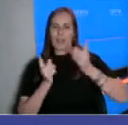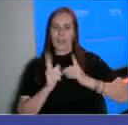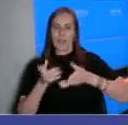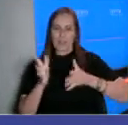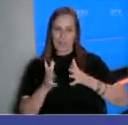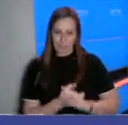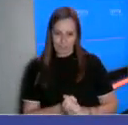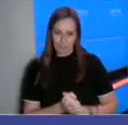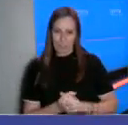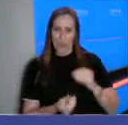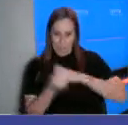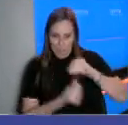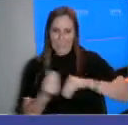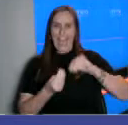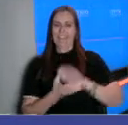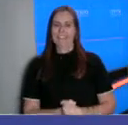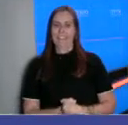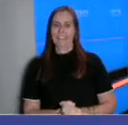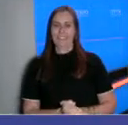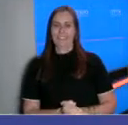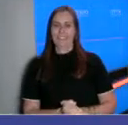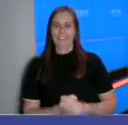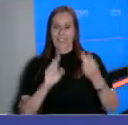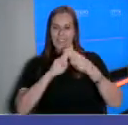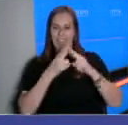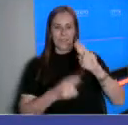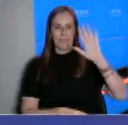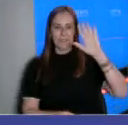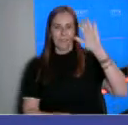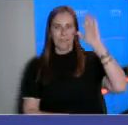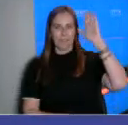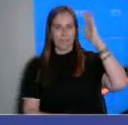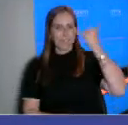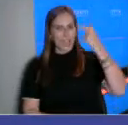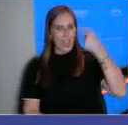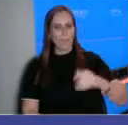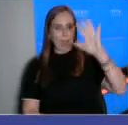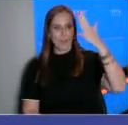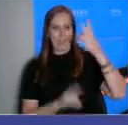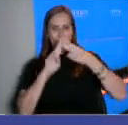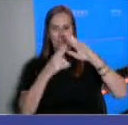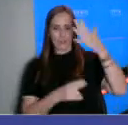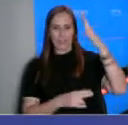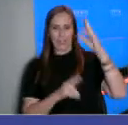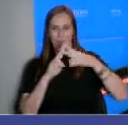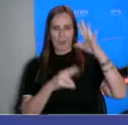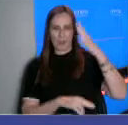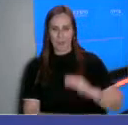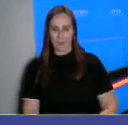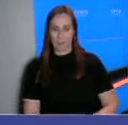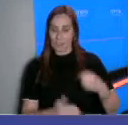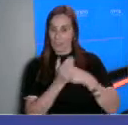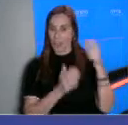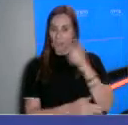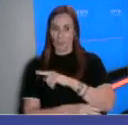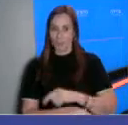שם אספת הסימנים, קומבינה. נתראה ביום... איזה יום היום? יום חמישי! יום חמישי נתראה! סוף